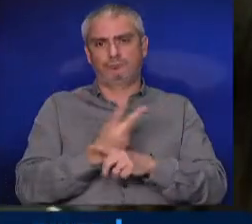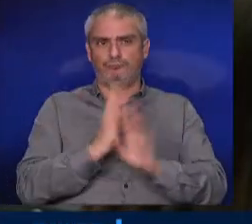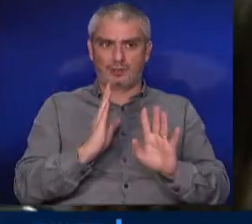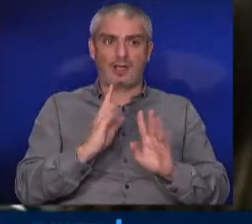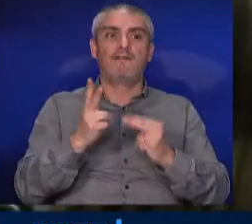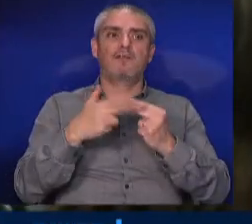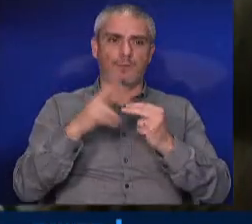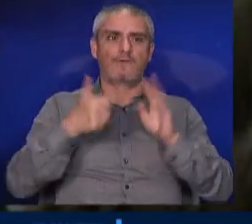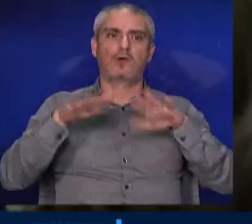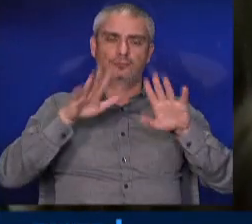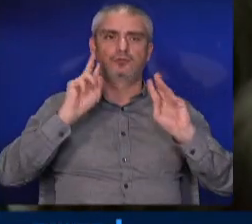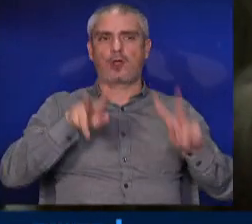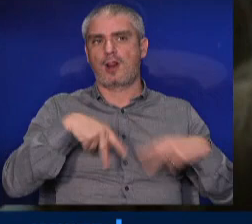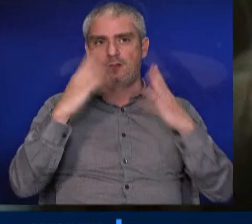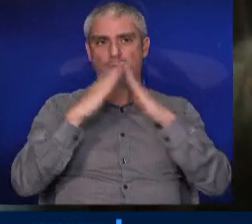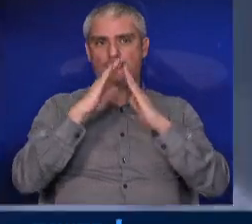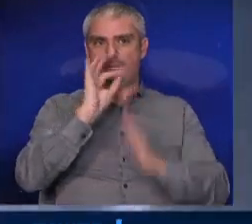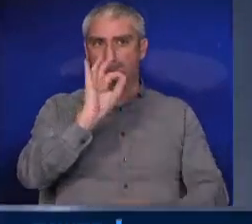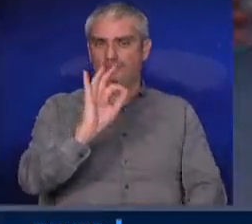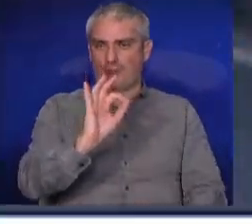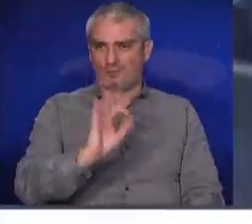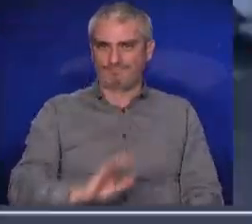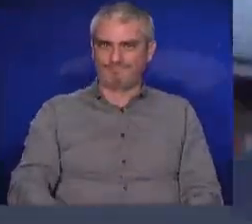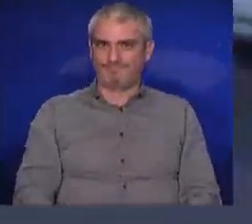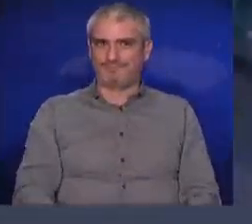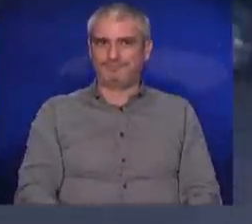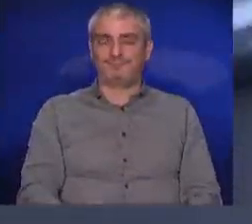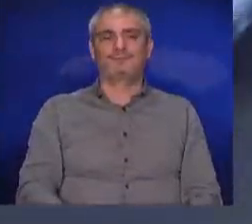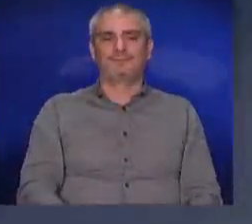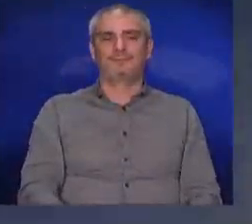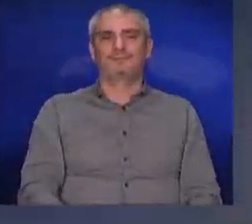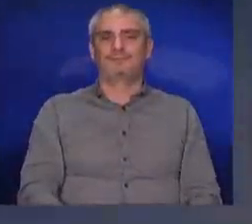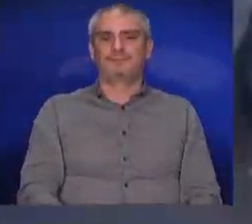ובקרוב גם ראש הממשלה יוכל לשוב למעונו. נתן גוטמן, וושינגטון.